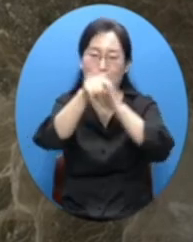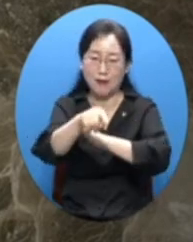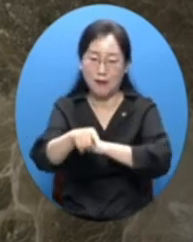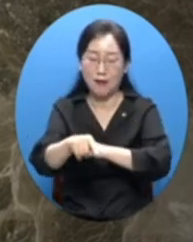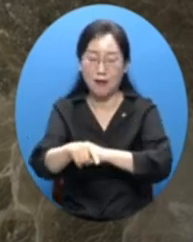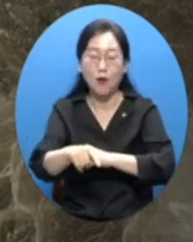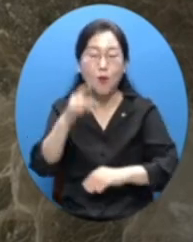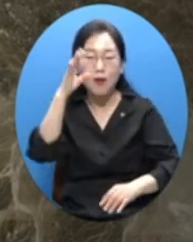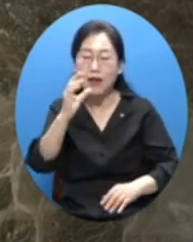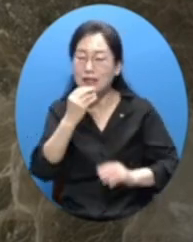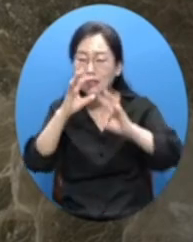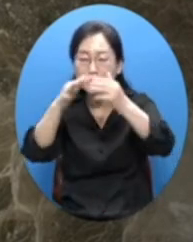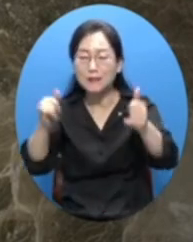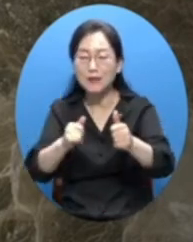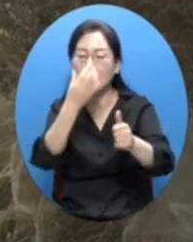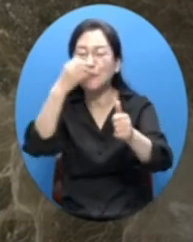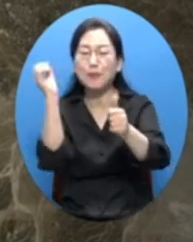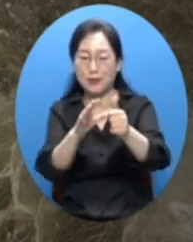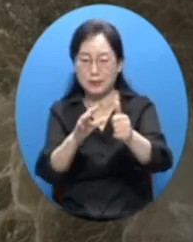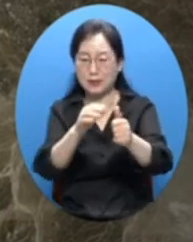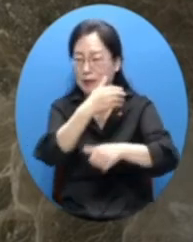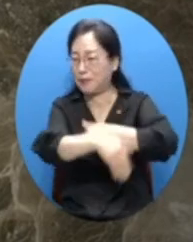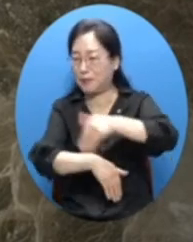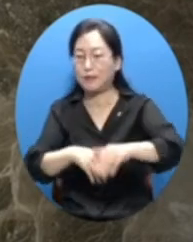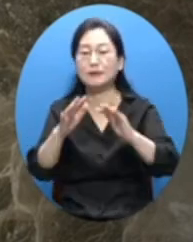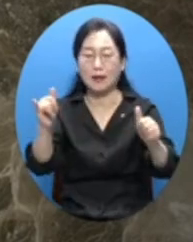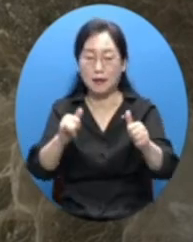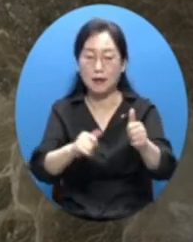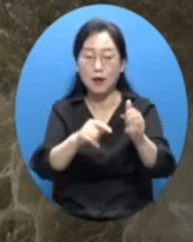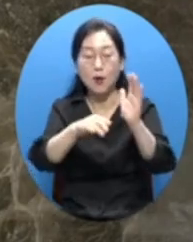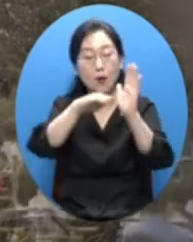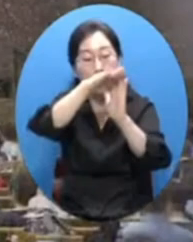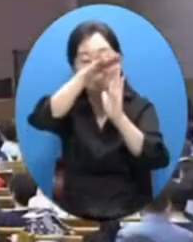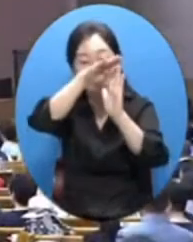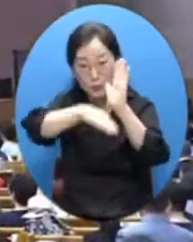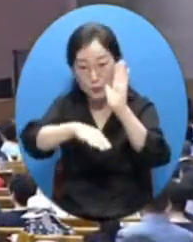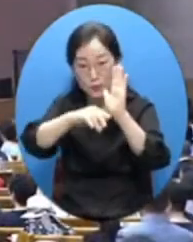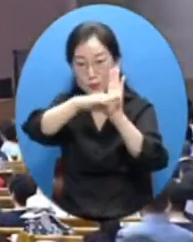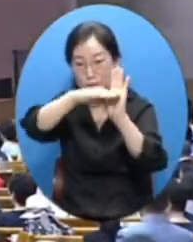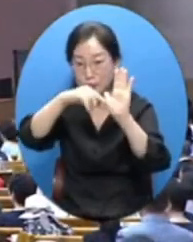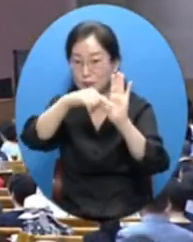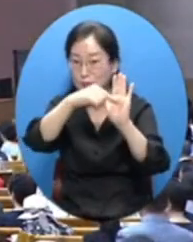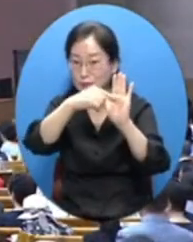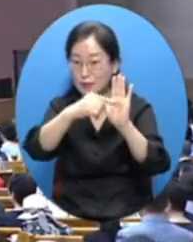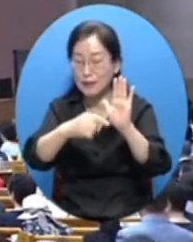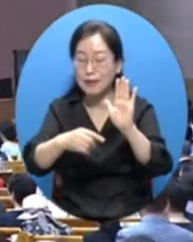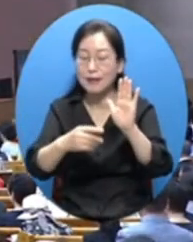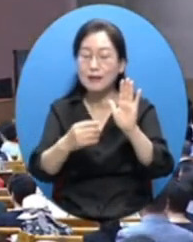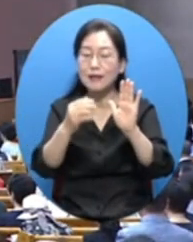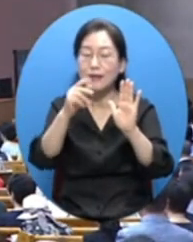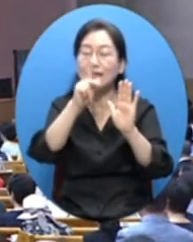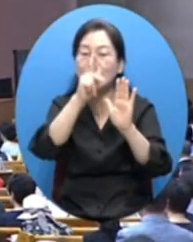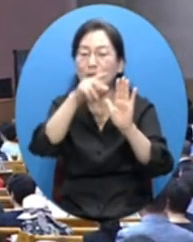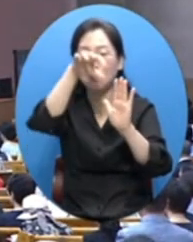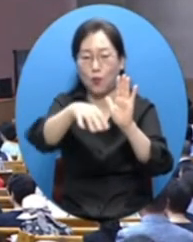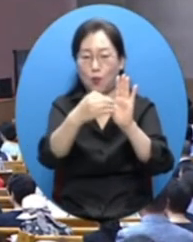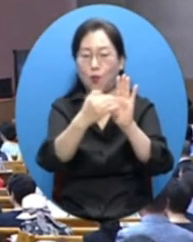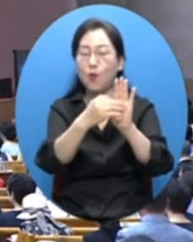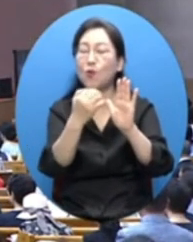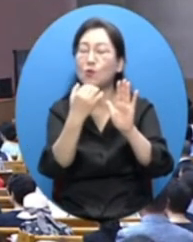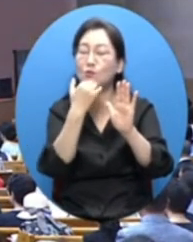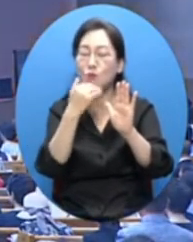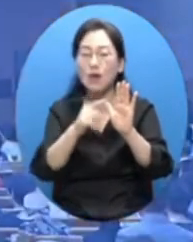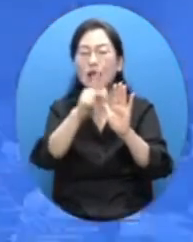사람들입니다. 왜냐하면 이 이스라엘이 남북으로 나눠지고 난 다음에 북의 수도가 사마리아인데 북쪽 사람들 다 사마리아